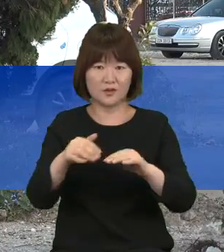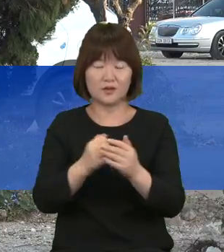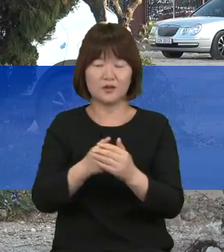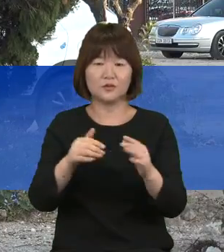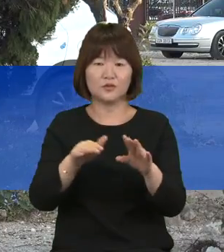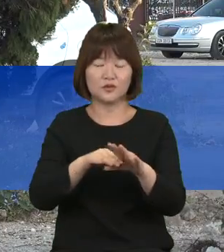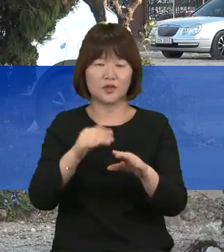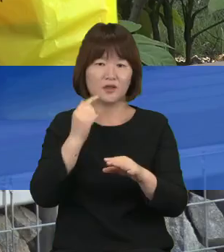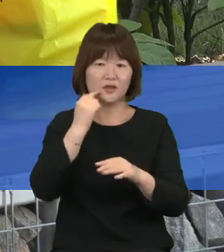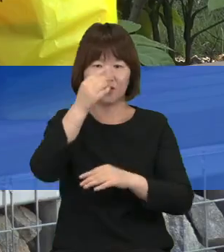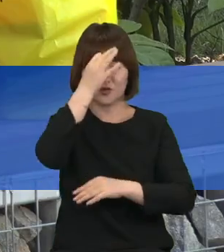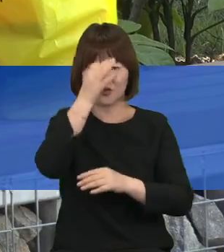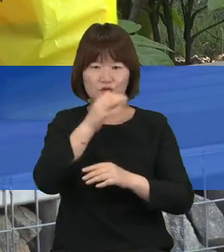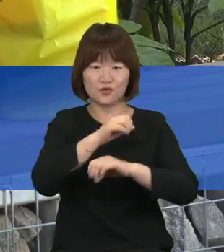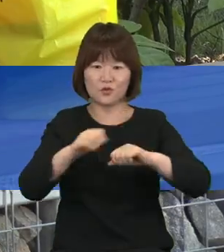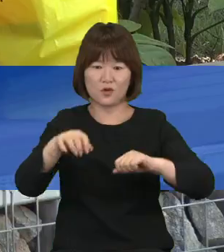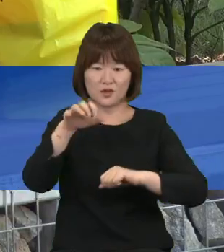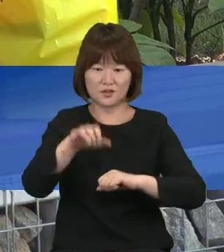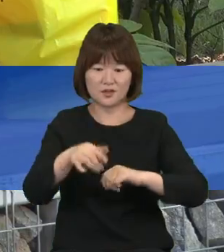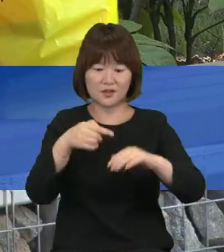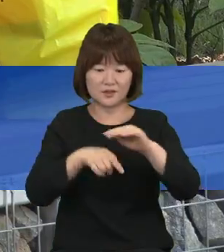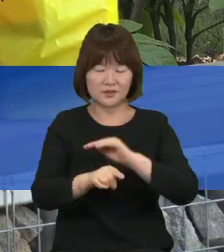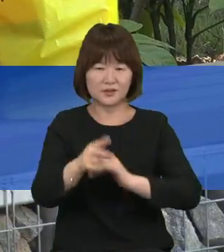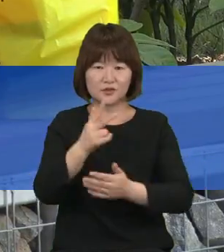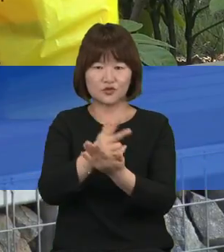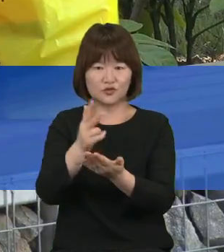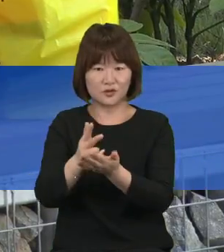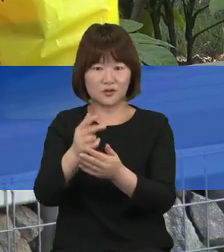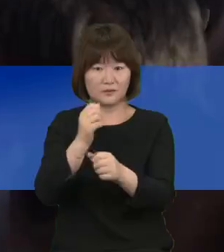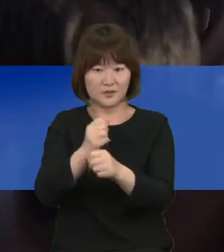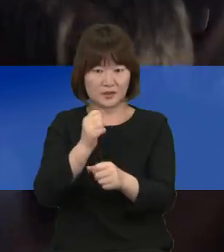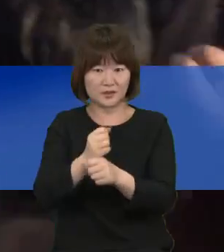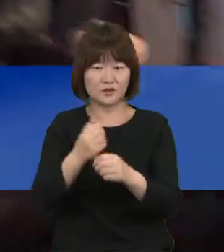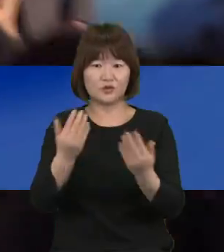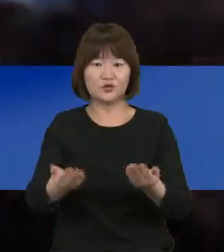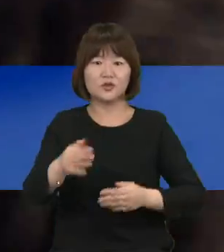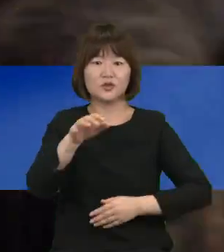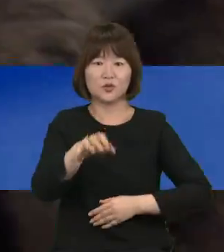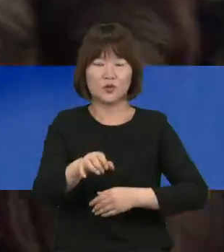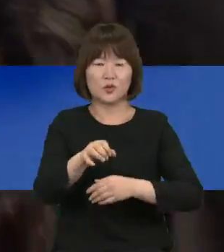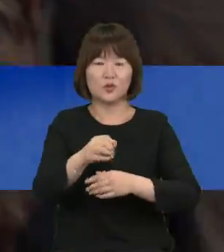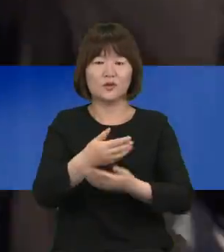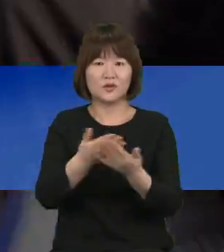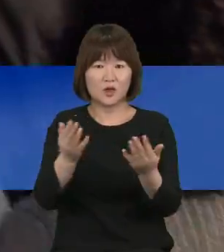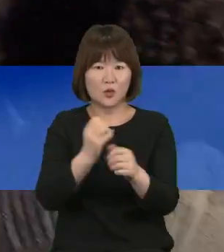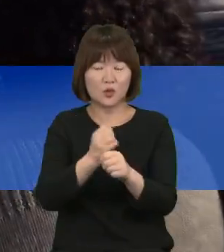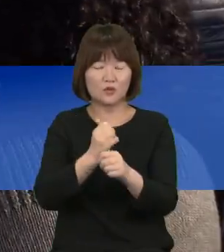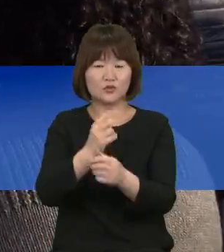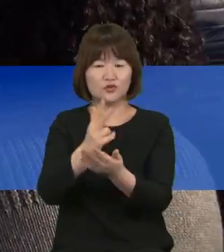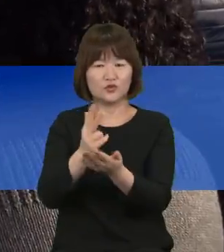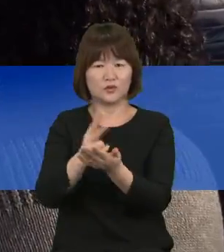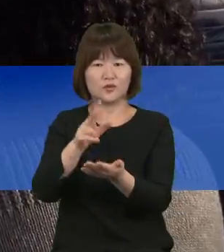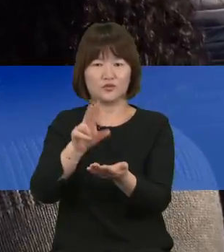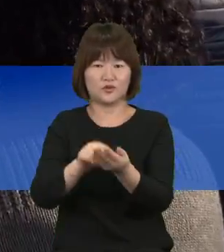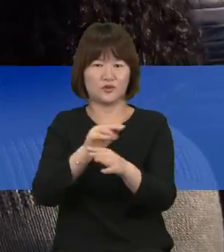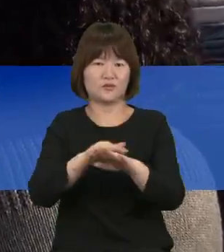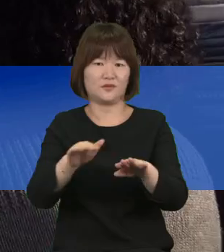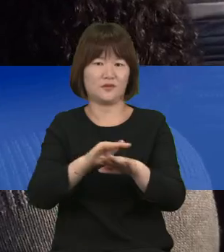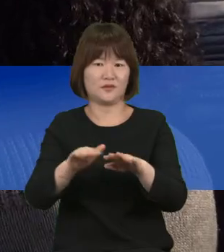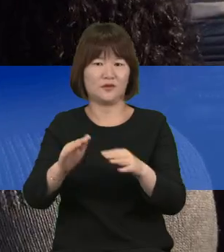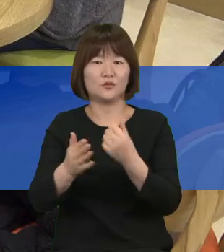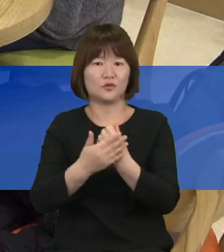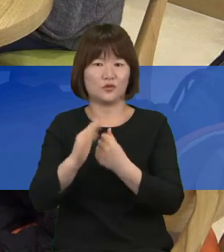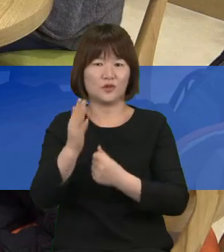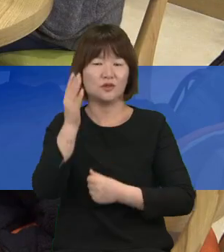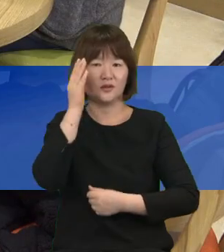예정이며 문화예술광장과 지하주차장을 갖춰 시민들에게 힐링 공간을 제공하는 한편 주차난 해소에도 기여할